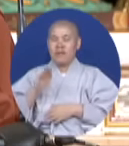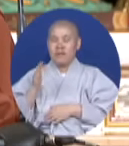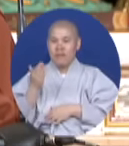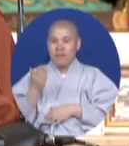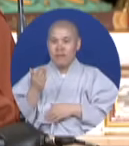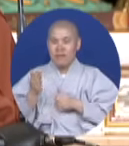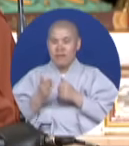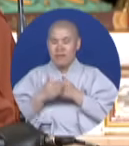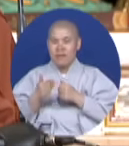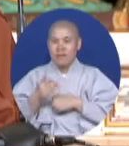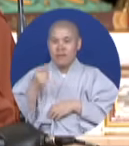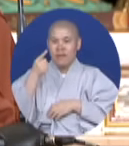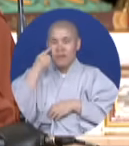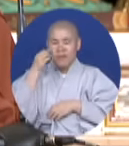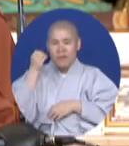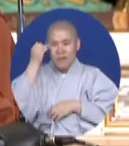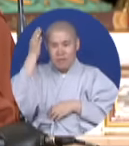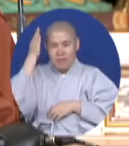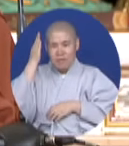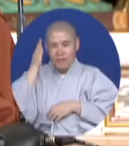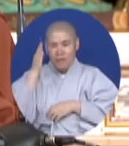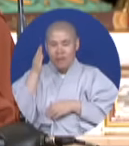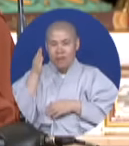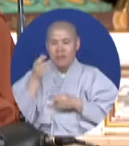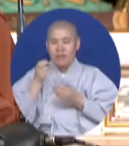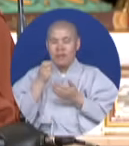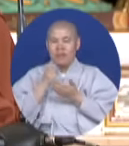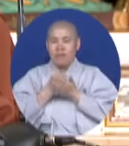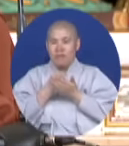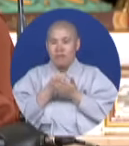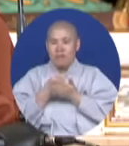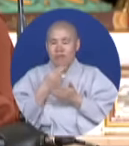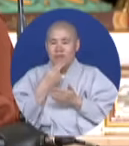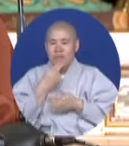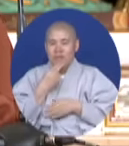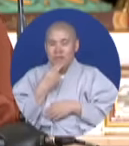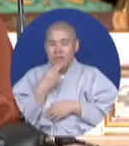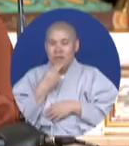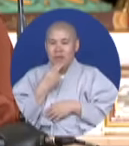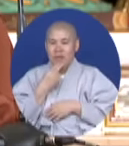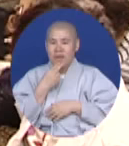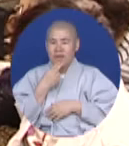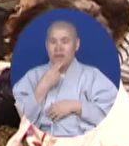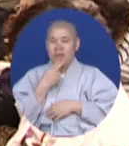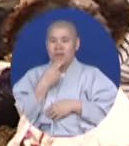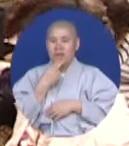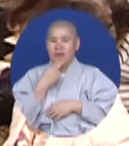그래서 눈을 잃어버린 사실이 없다라는 걸 아는 게 바로 자기 눈을 보는 거죠.